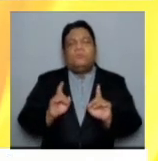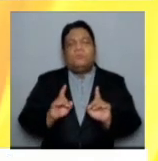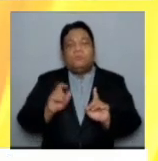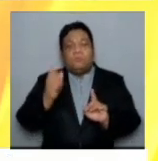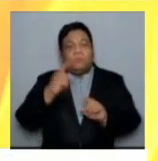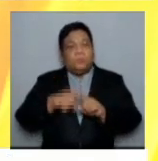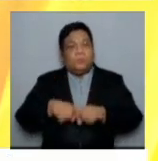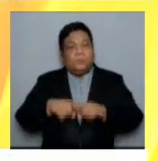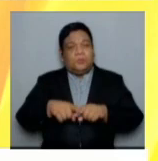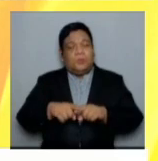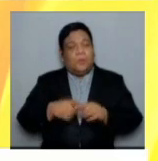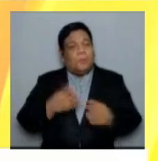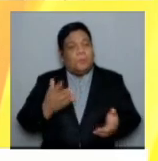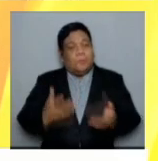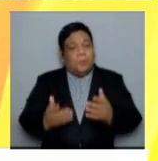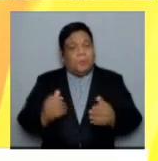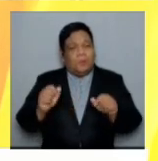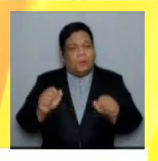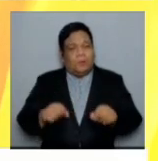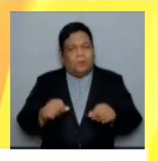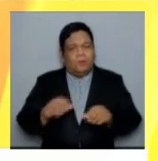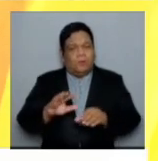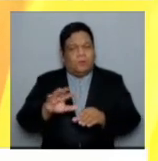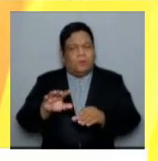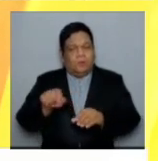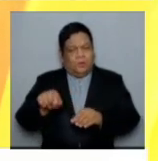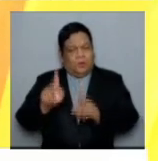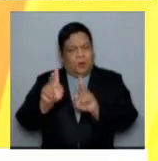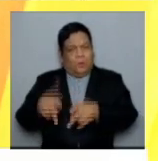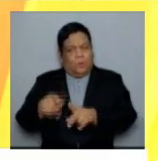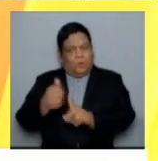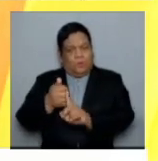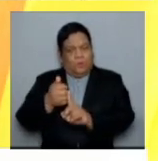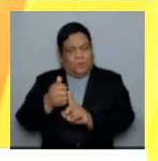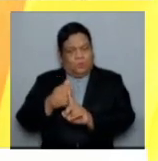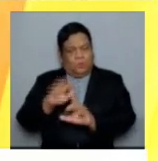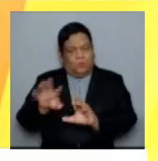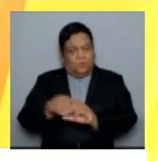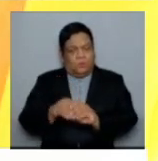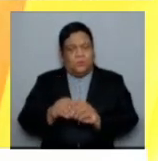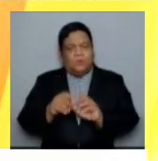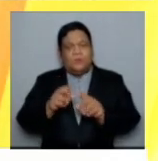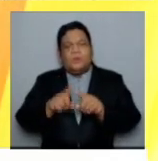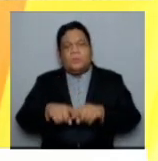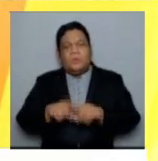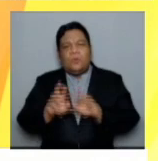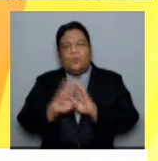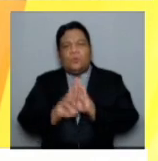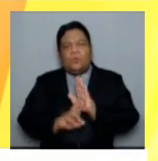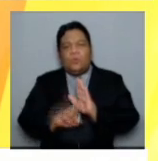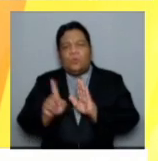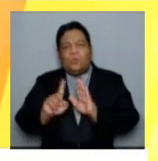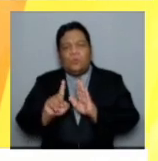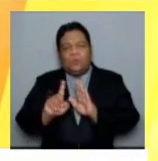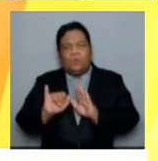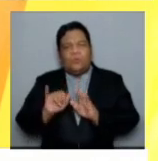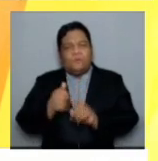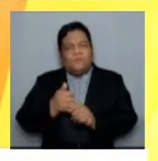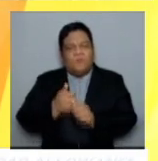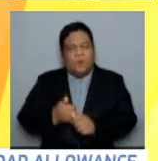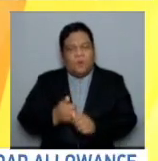ang certain individuals, depende sa rules kung ano ang maaaring sumakop sa kanila. Kasi maaaring